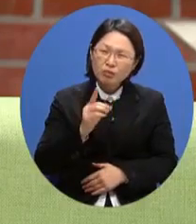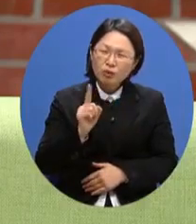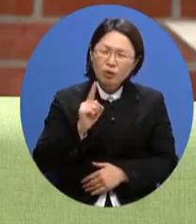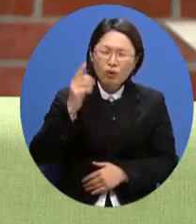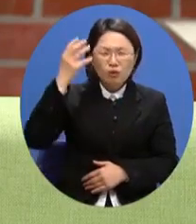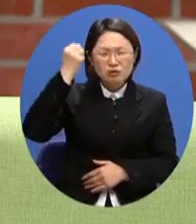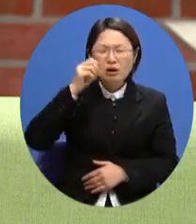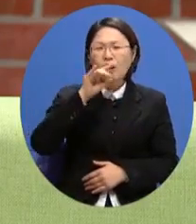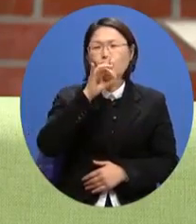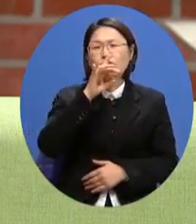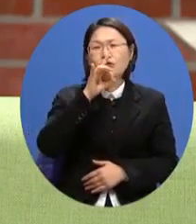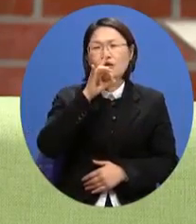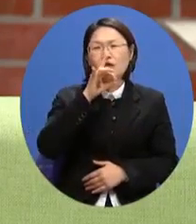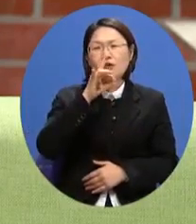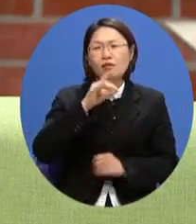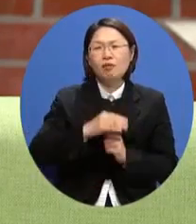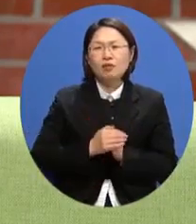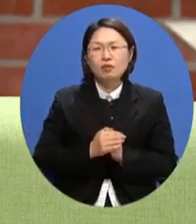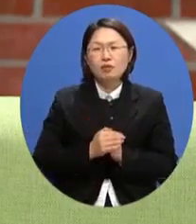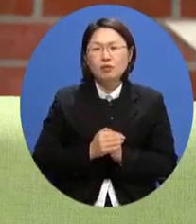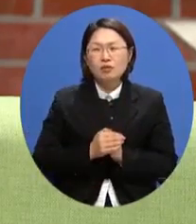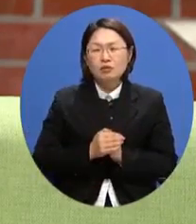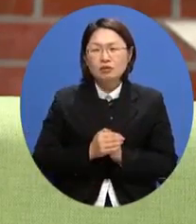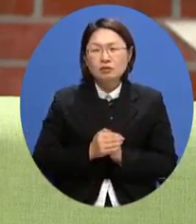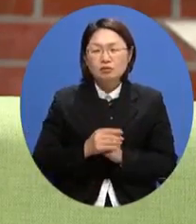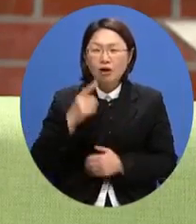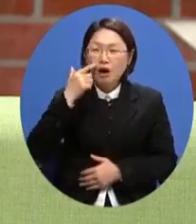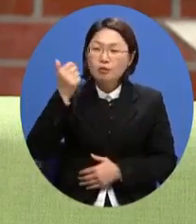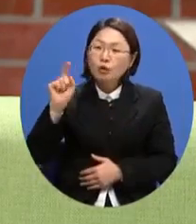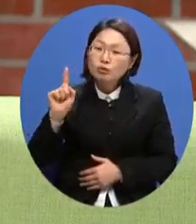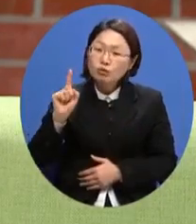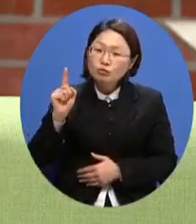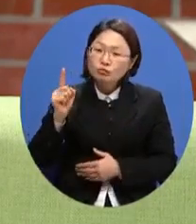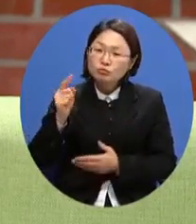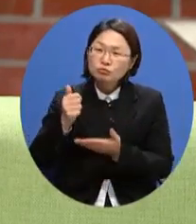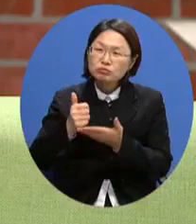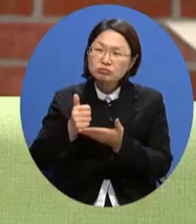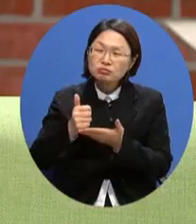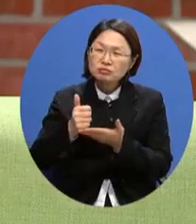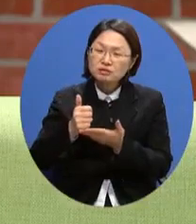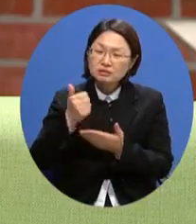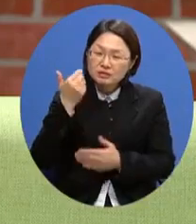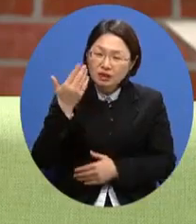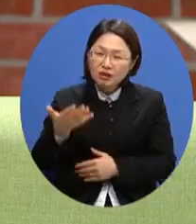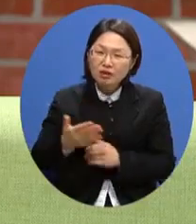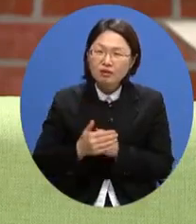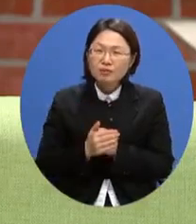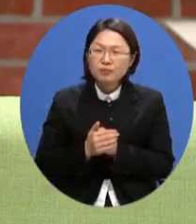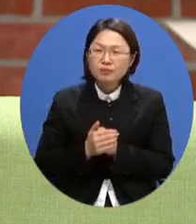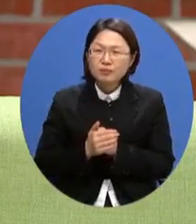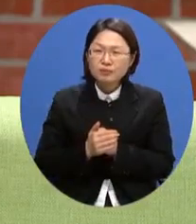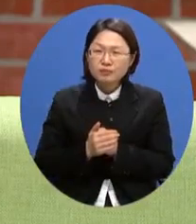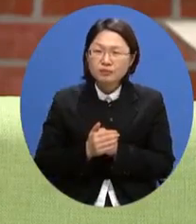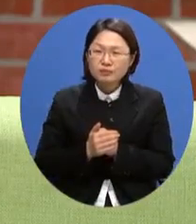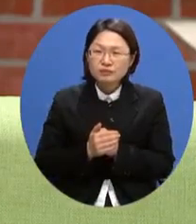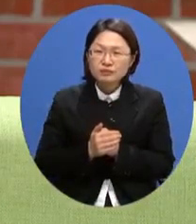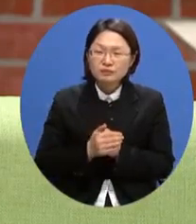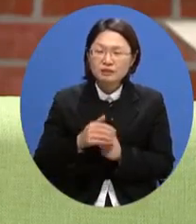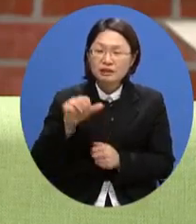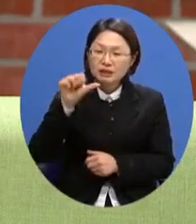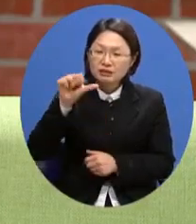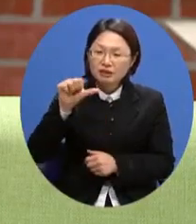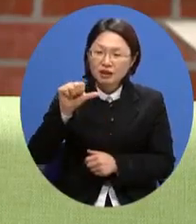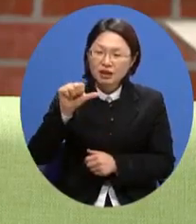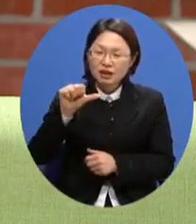생각이 안 나는데요. 그럼 뭐 아버님은 어떤 분이었는가, 어떤 분이신 것 같아요? 뭐 다섯 개의 형용사를 통해서 뭐